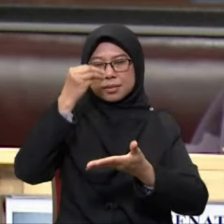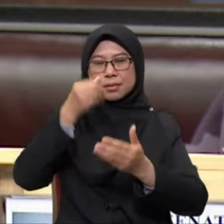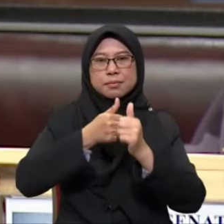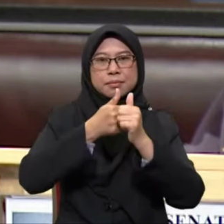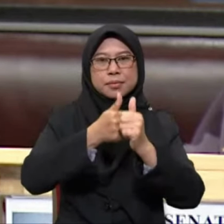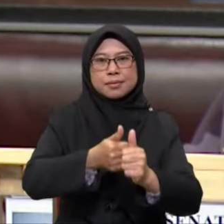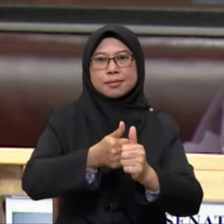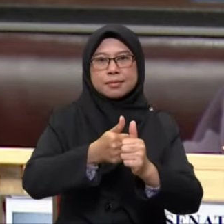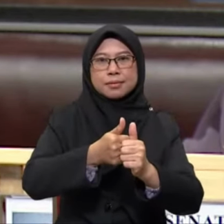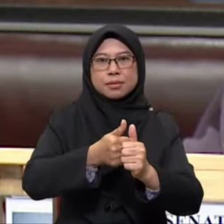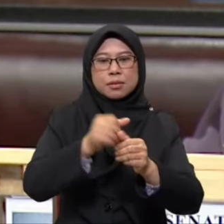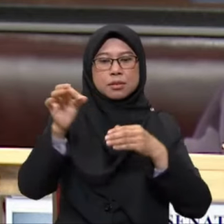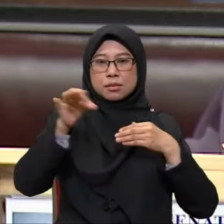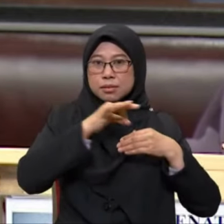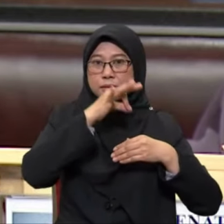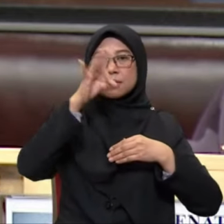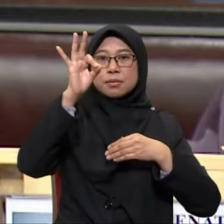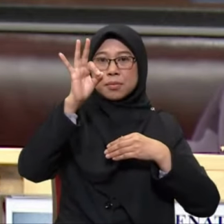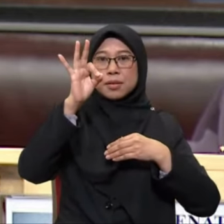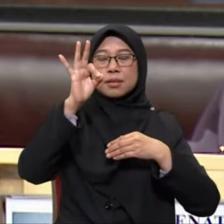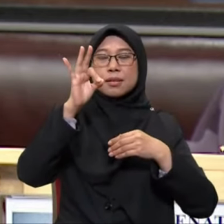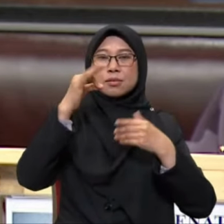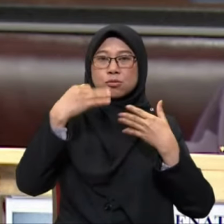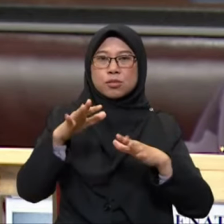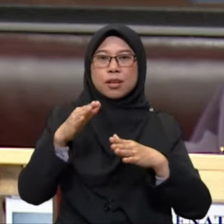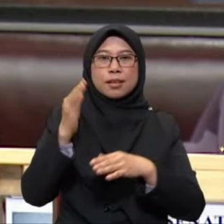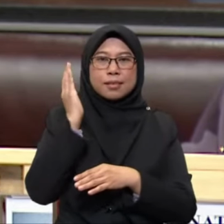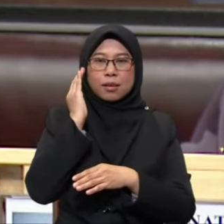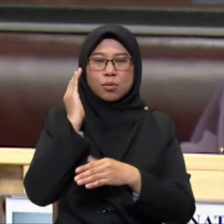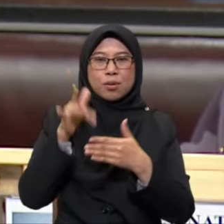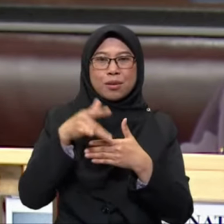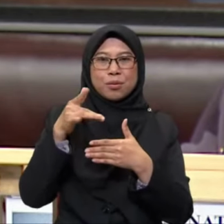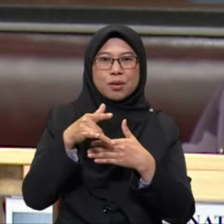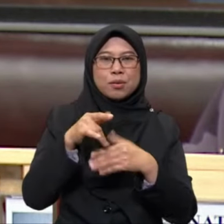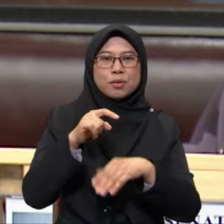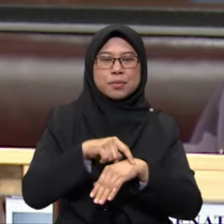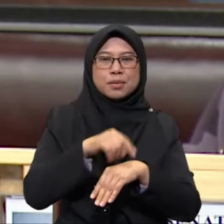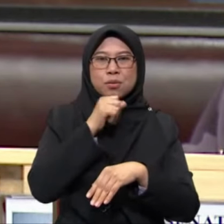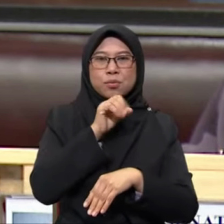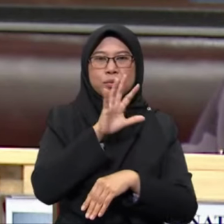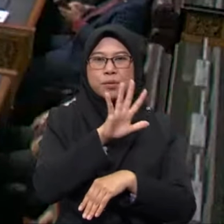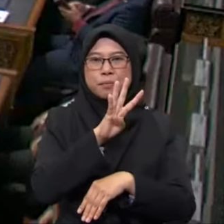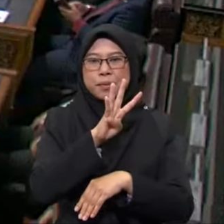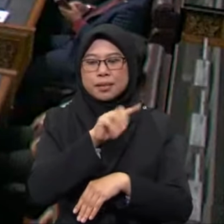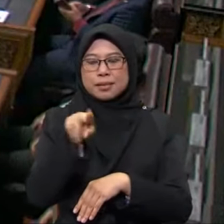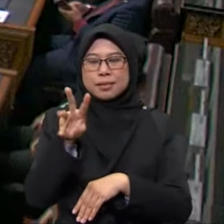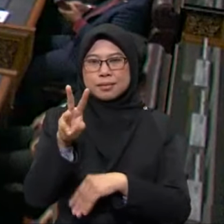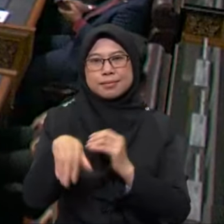berteraskan kepada semangat yang telah mereka diajar di peringkat tabika. Terima kasih.